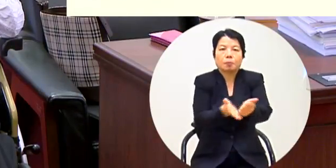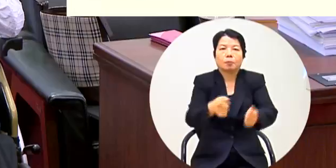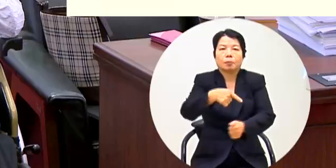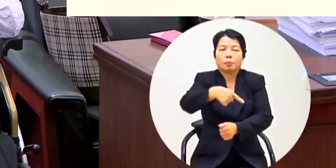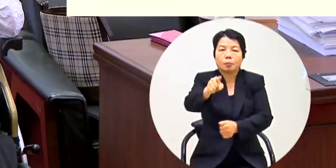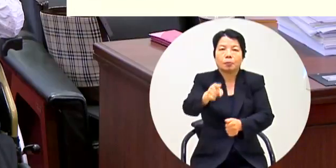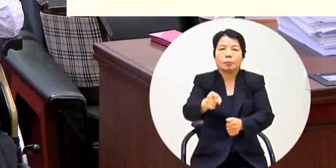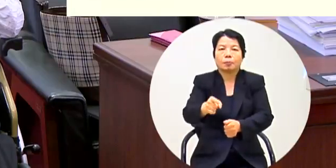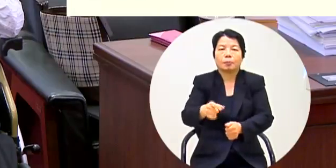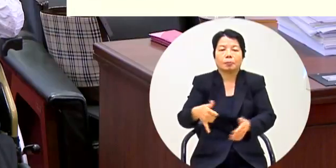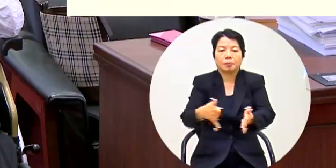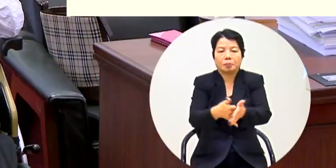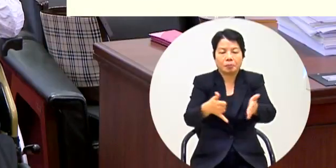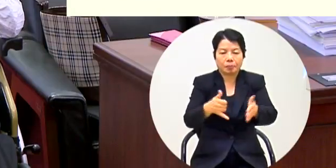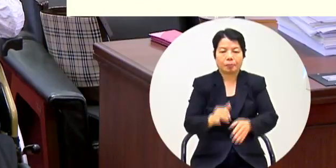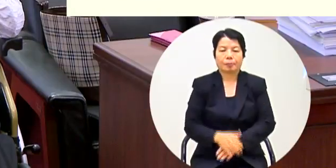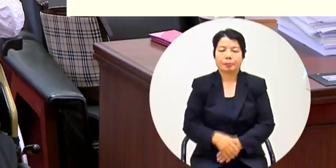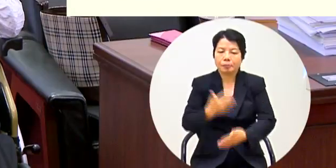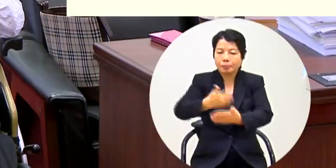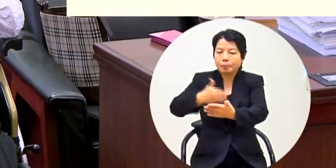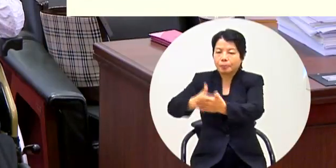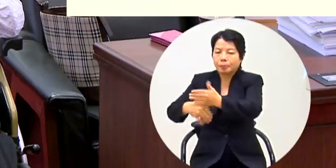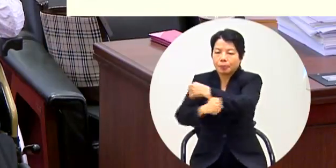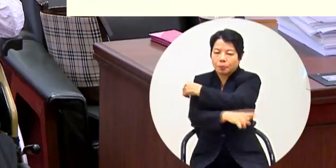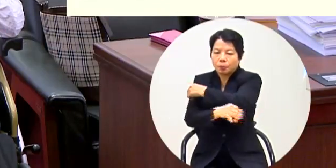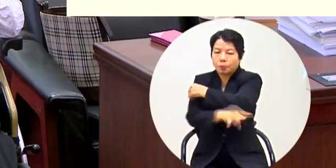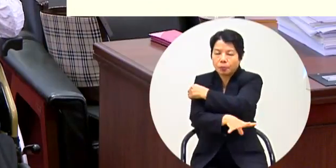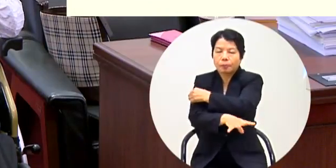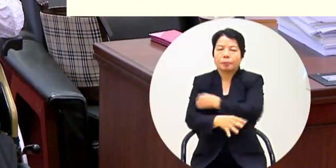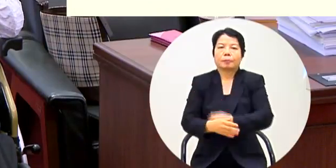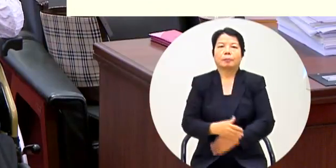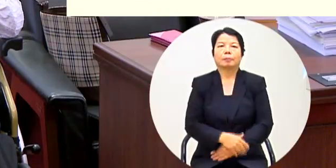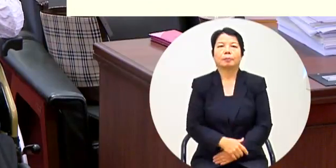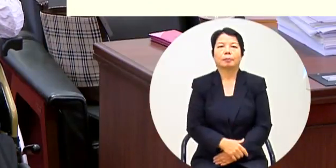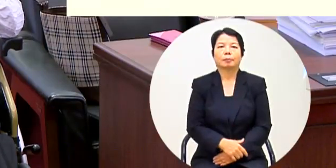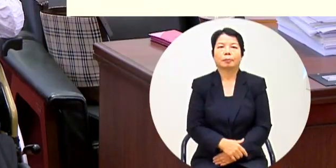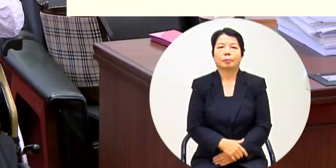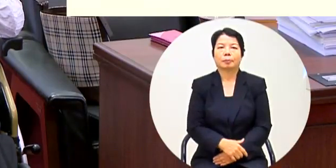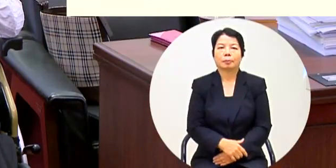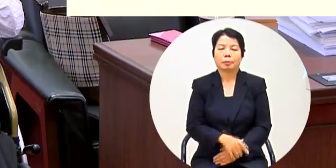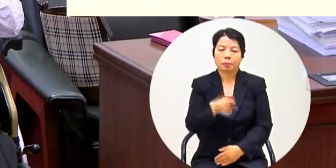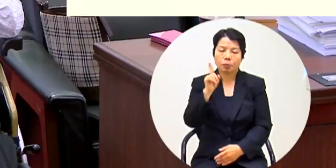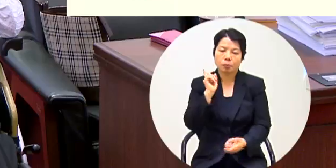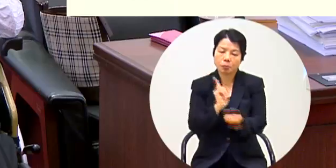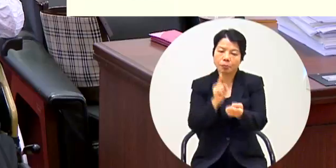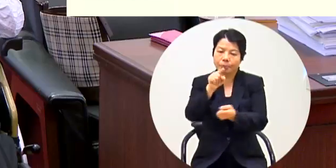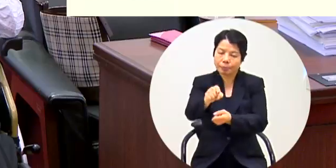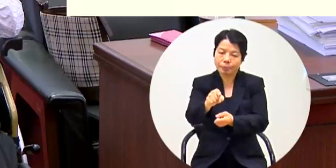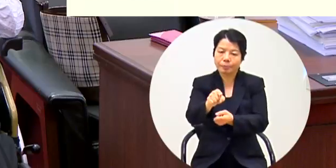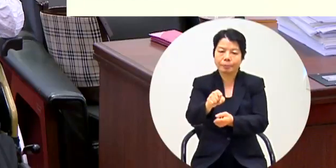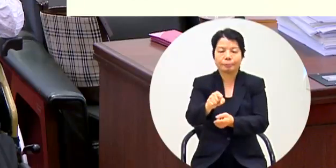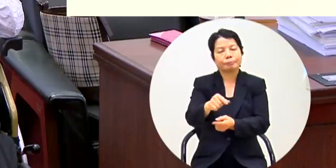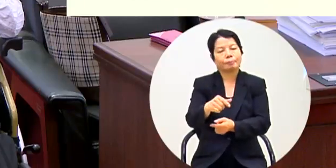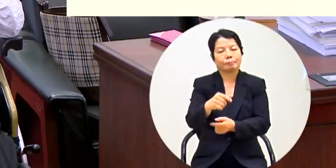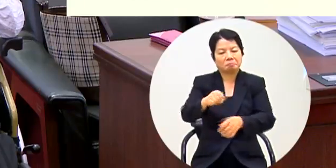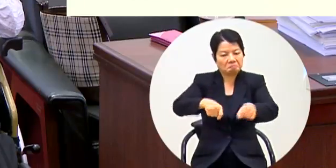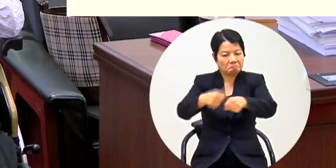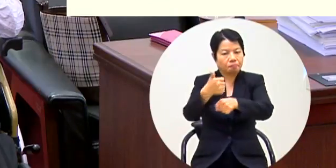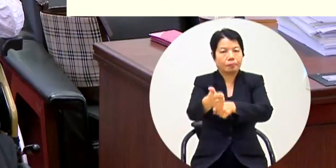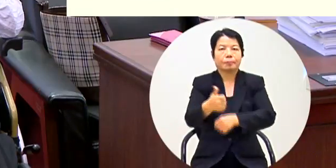少 CO2 的排放。那我觉得这个政策非常好，因为尤其冬天呢我们这